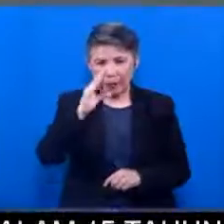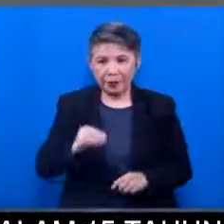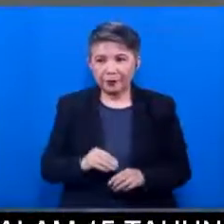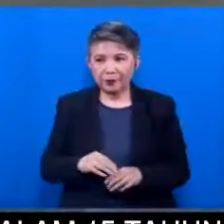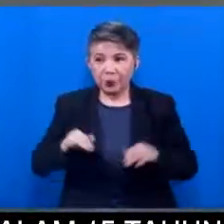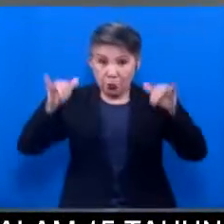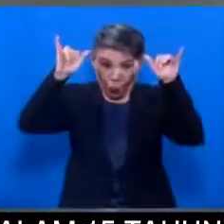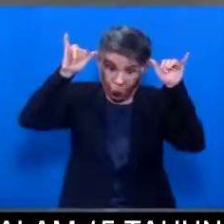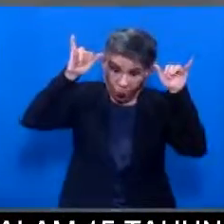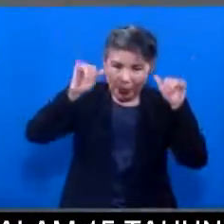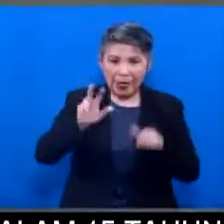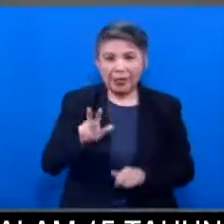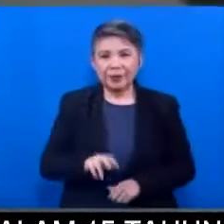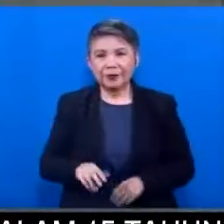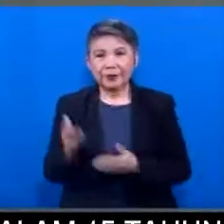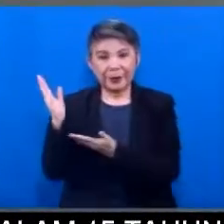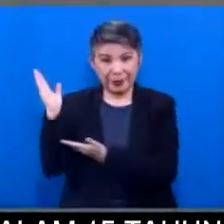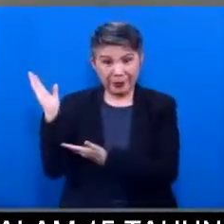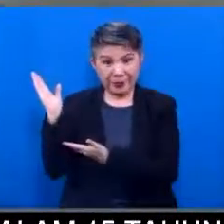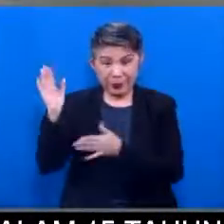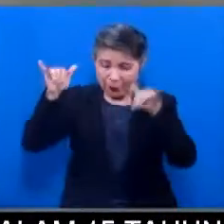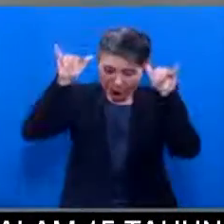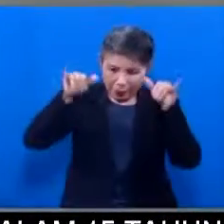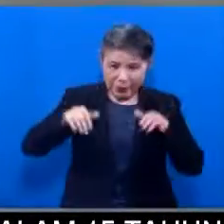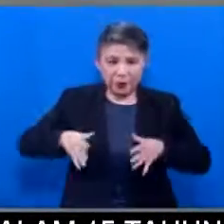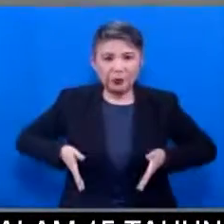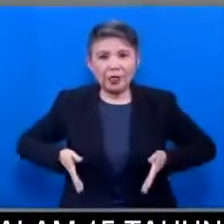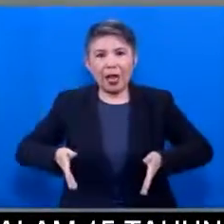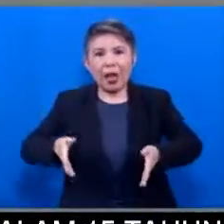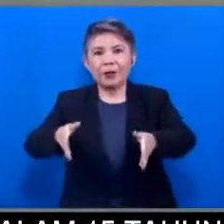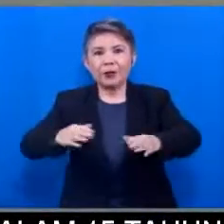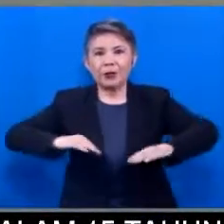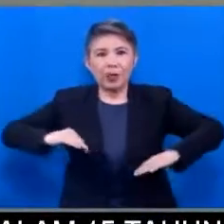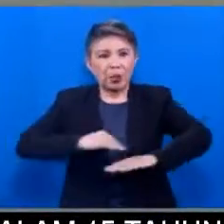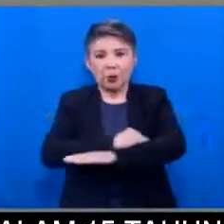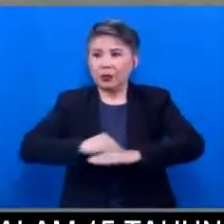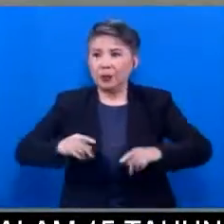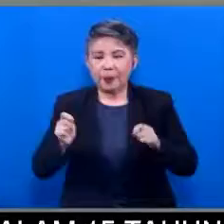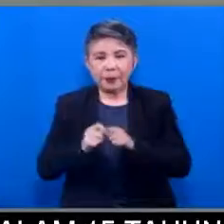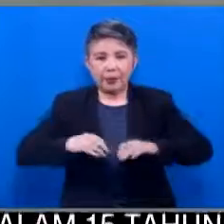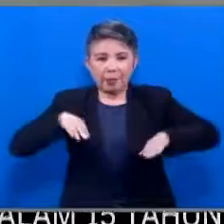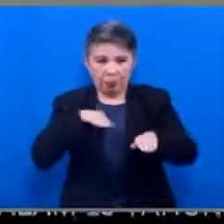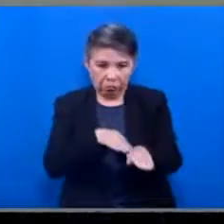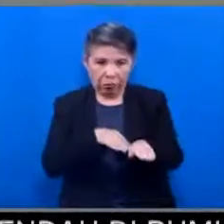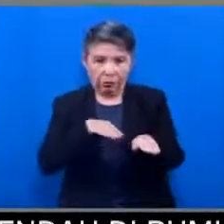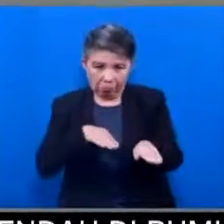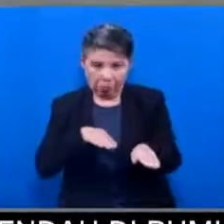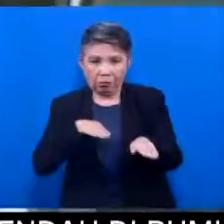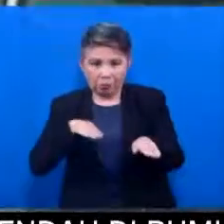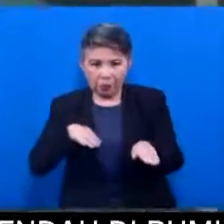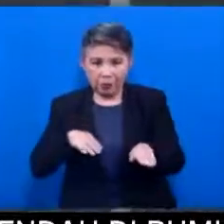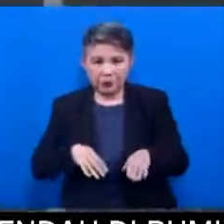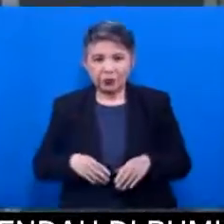di sekitar 30 menit kawanan kerbau ini menguasai seluruh badan jalan dan menyebabkan kemacetan di dua arah